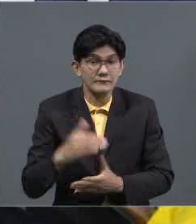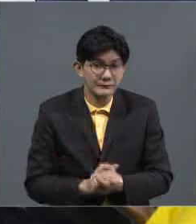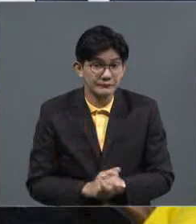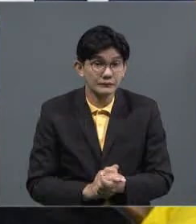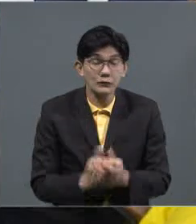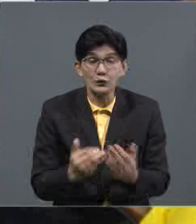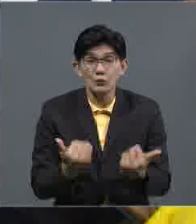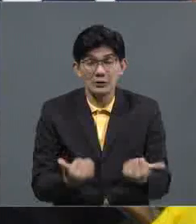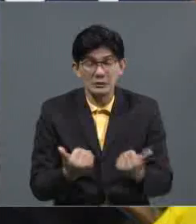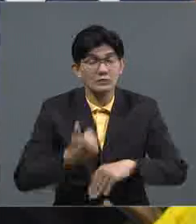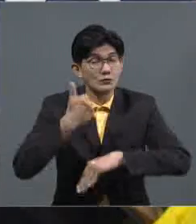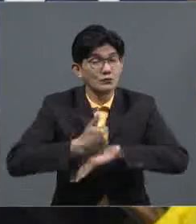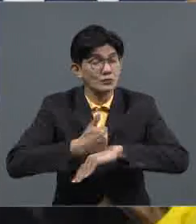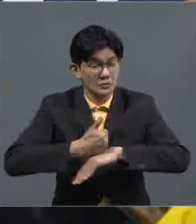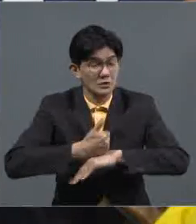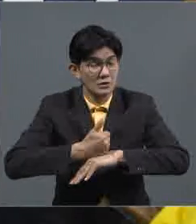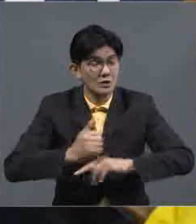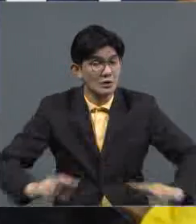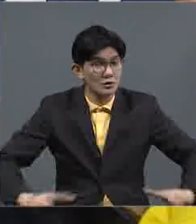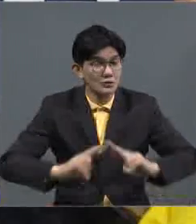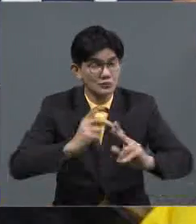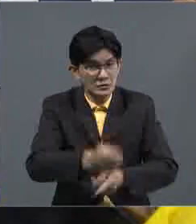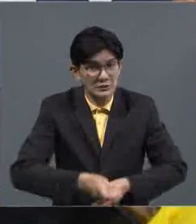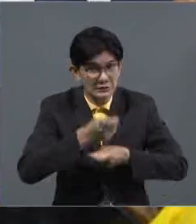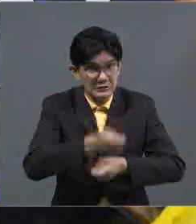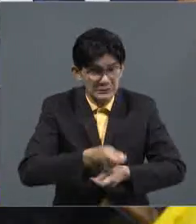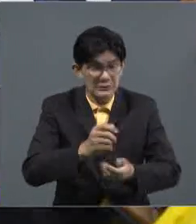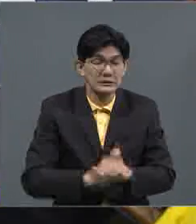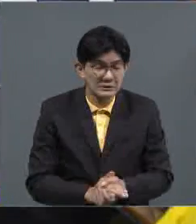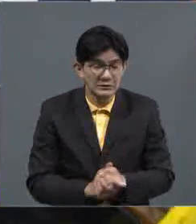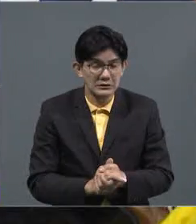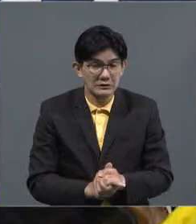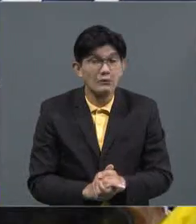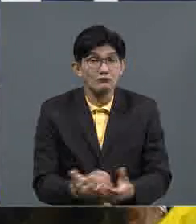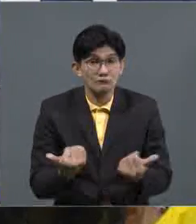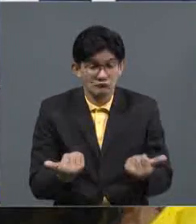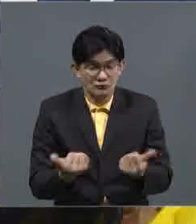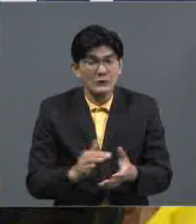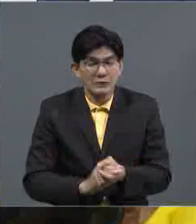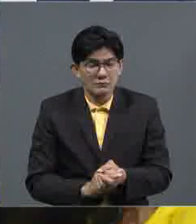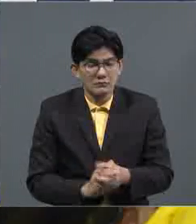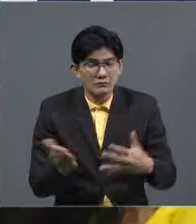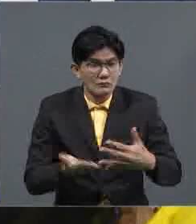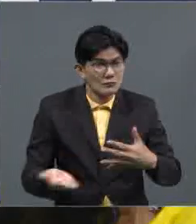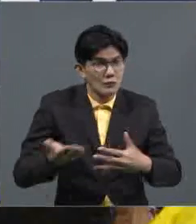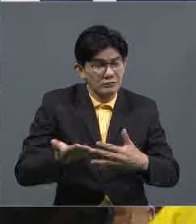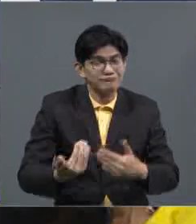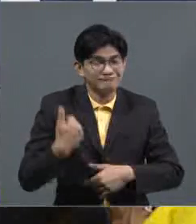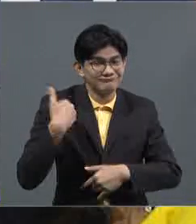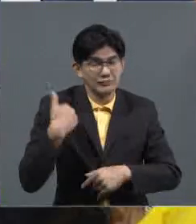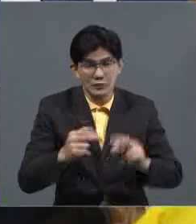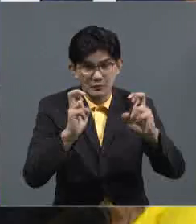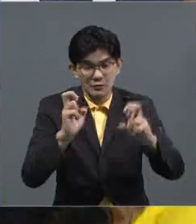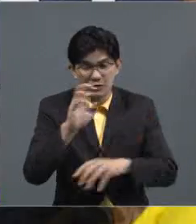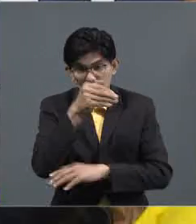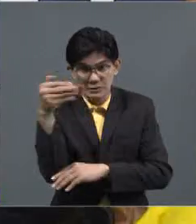คือวันนี้เนี่ยทางท่านรัฐมนตรีว่าการกระทรวงเกษตรและสหกรณ์ท่านร้อยเอกธรรมนัสพรหมเผ่าเนี่ยได้ยกระดับเรื่องนี้เป็นวาระแห่